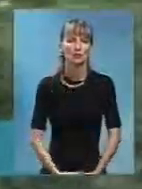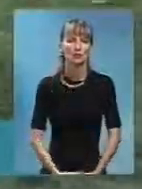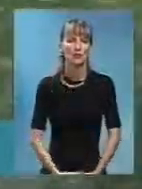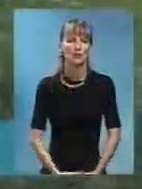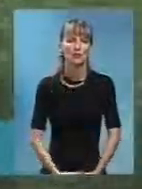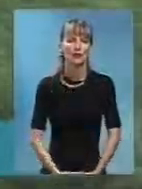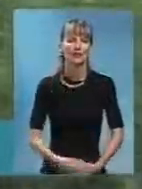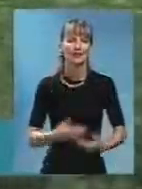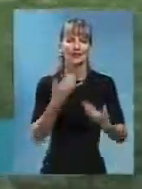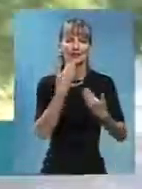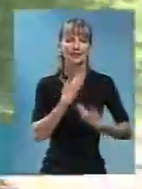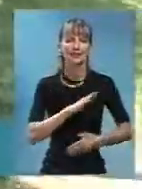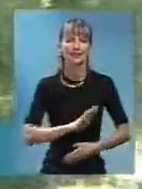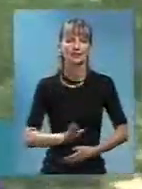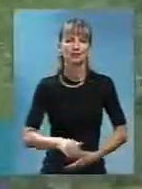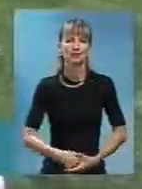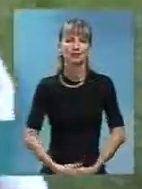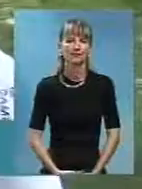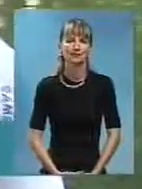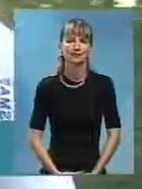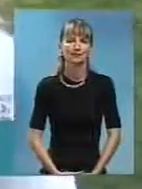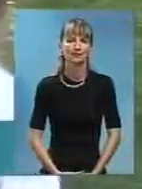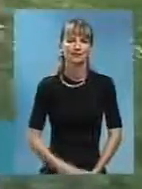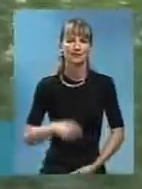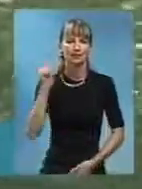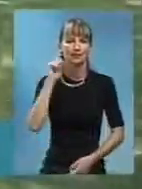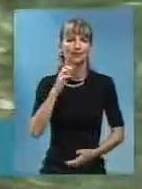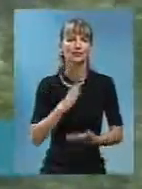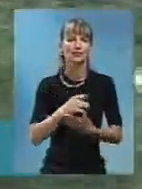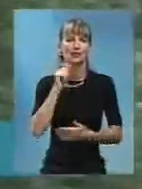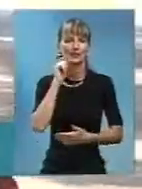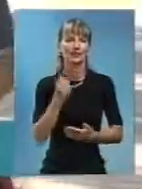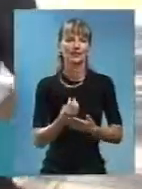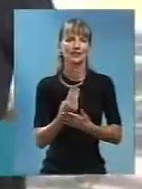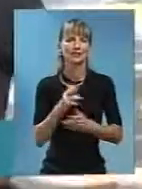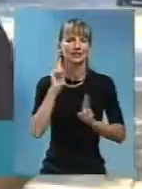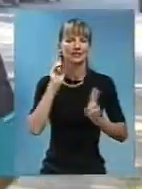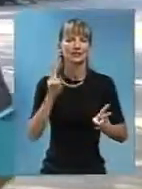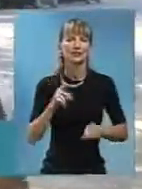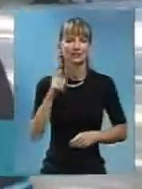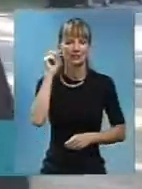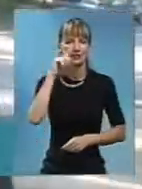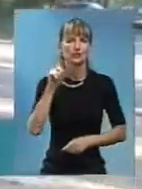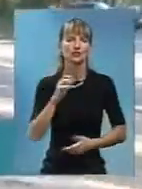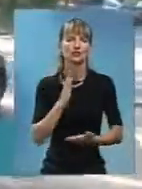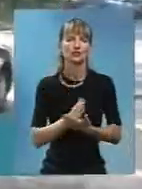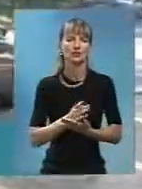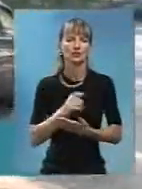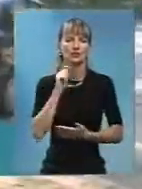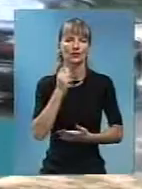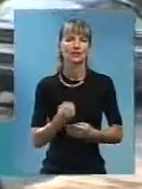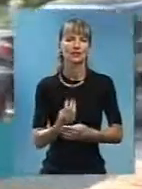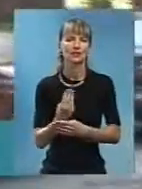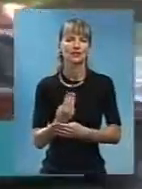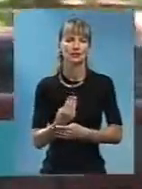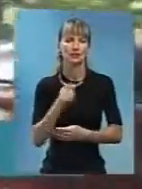Не спрашуйте, бо... А ви знаєте, що означає тризуб український? Не знаю. Скажіть, а чи знаєте ви, що означає тризуб